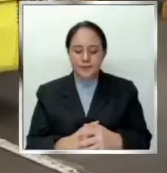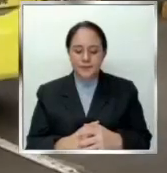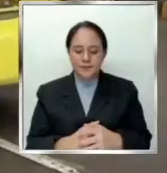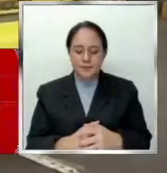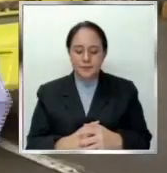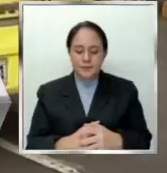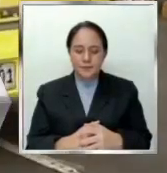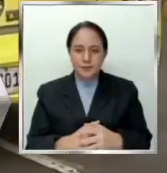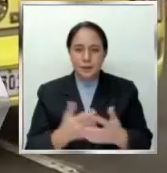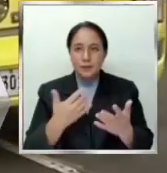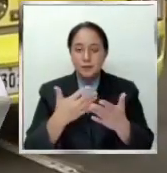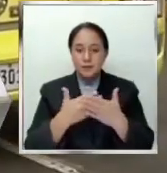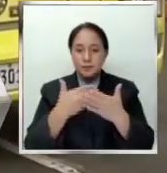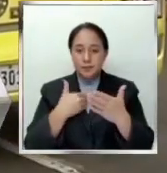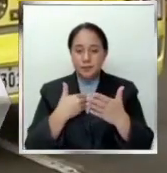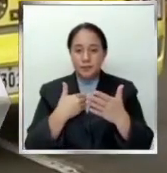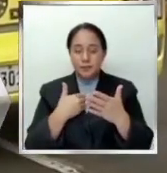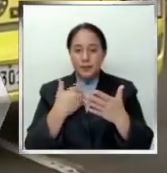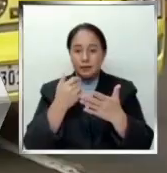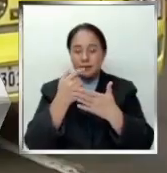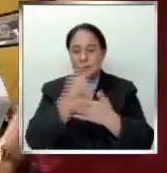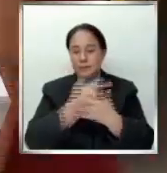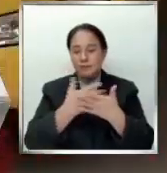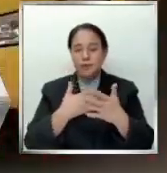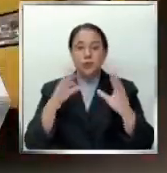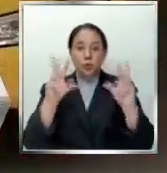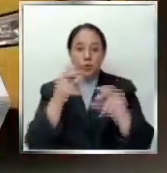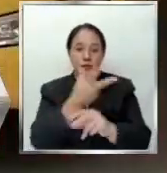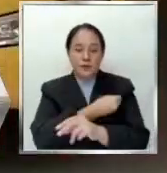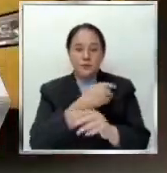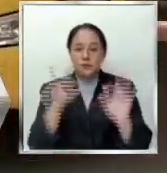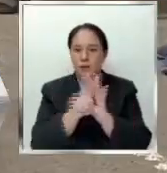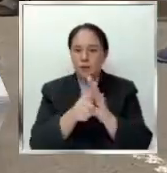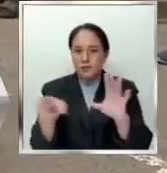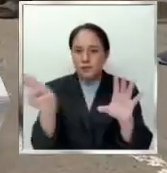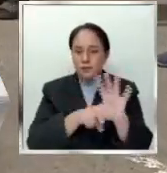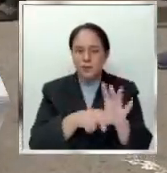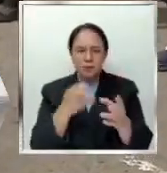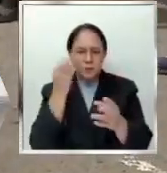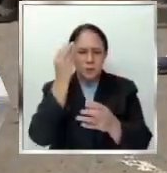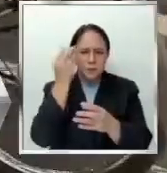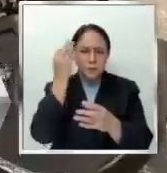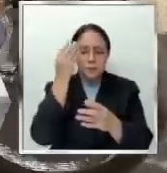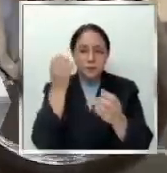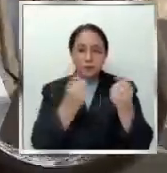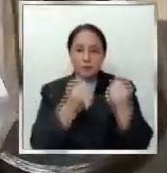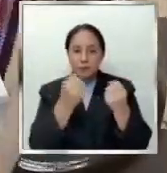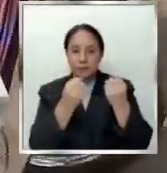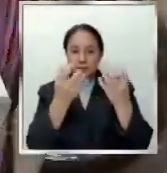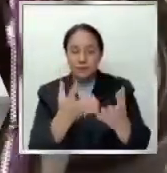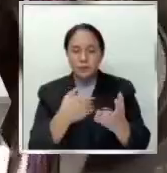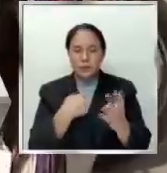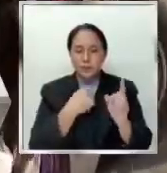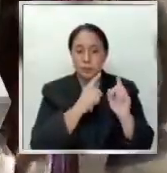Sa bisperas ng pagpapatupad ng no vax, no ride policy ng DOTR, may ilang agam-agam ang mga tsuper na nakausap namin. Baka raw kahit